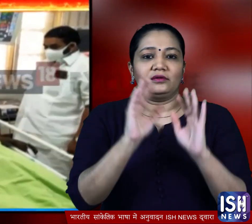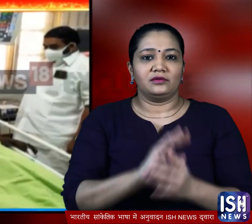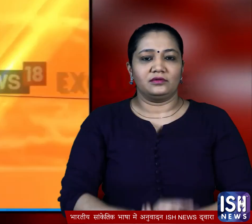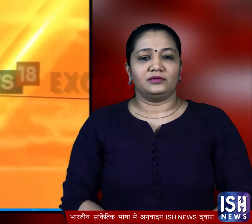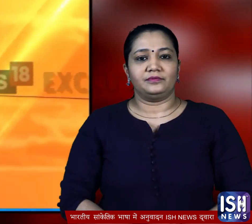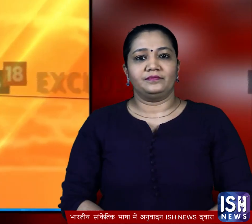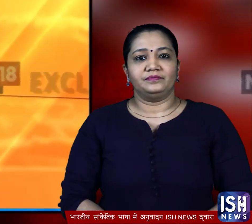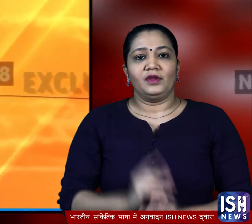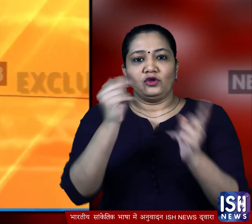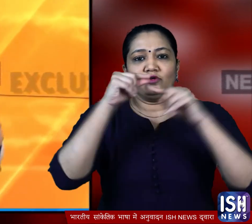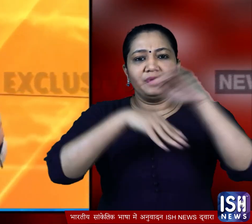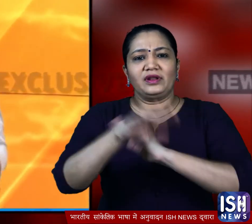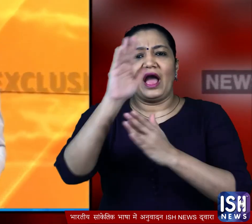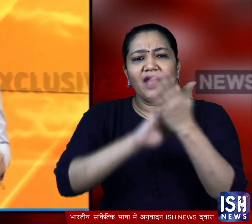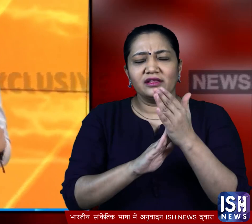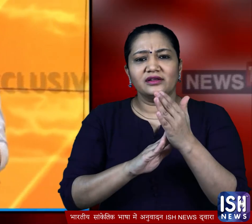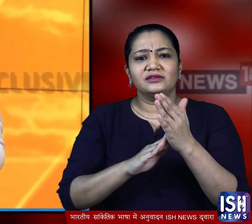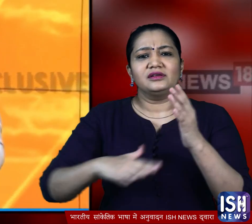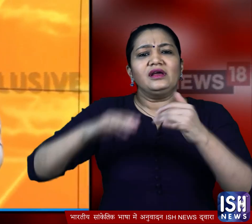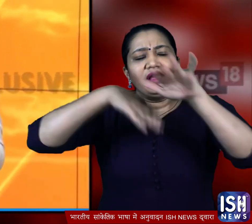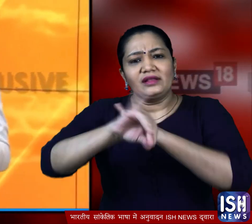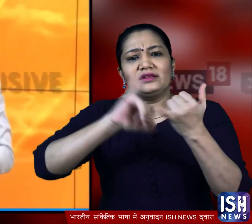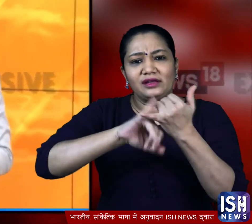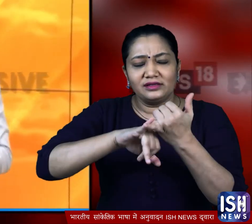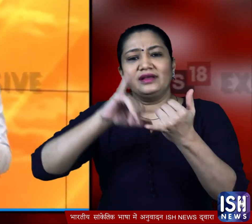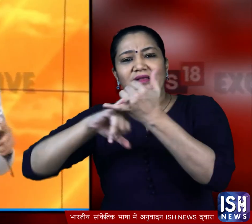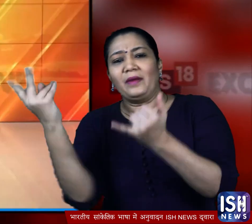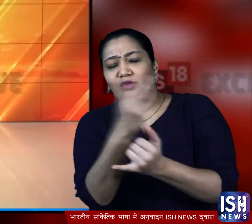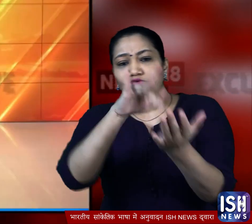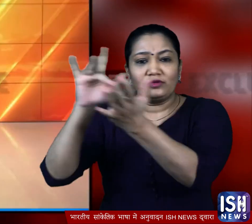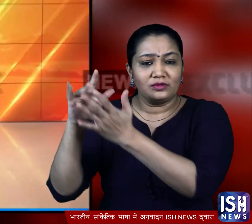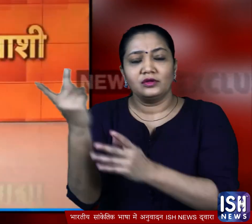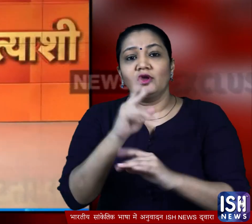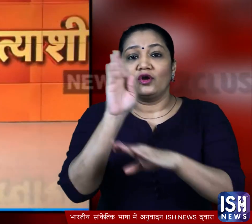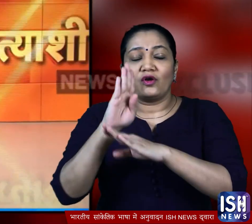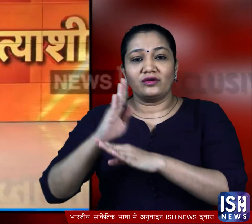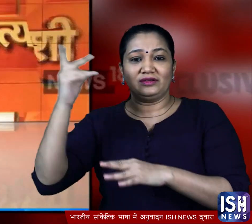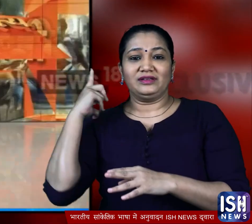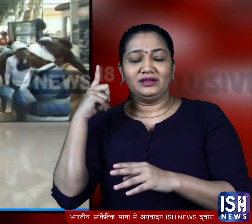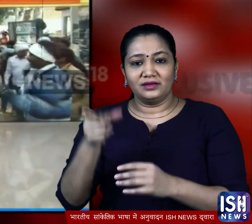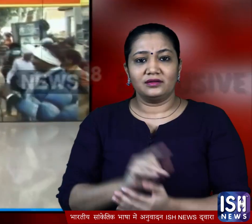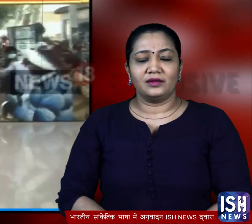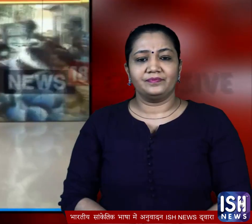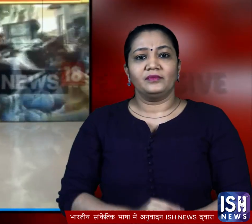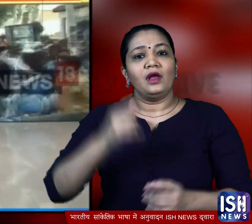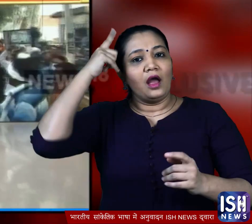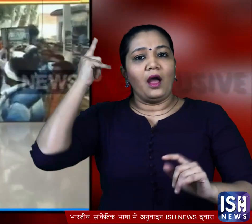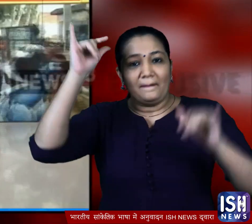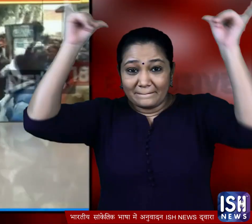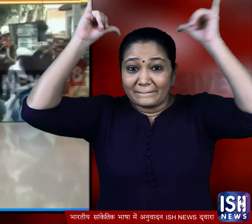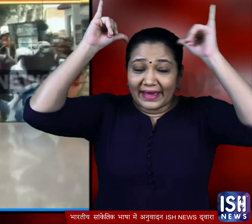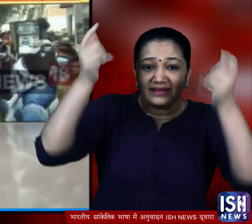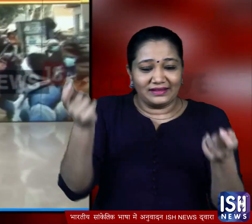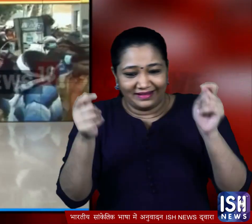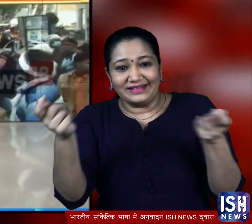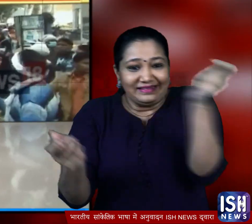सुधार की खबर है। उत्तर प्रदेश के हाथरस की सादाबाद और सिकंदराराव विधानसभा सीट से कांग्रेस उम्मीदवार बैलगाड़ी पर